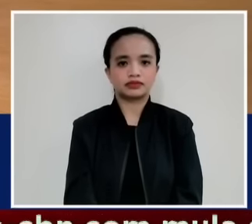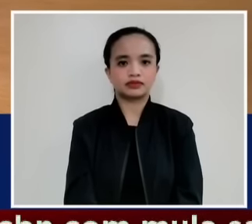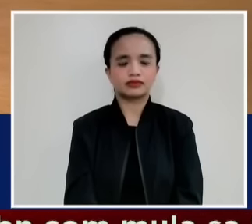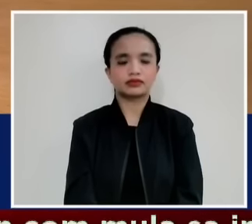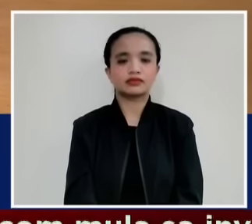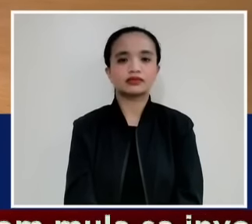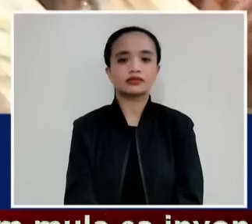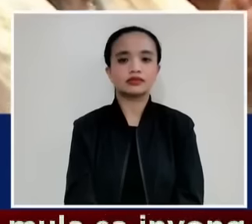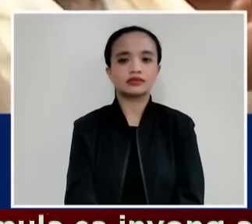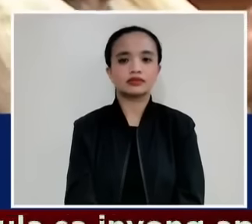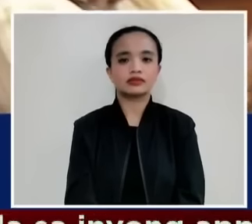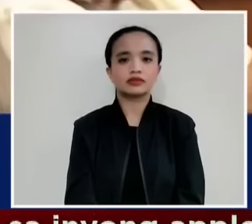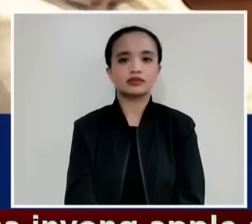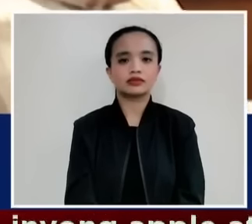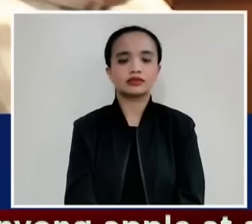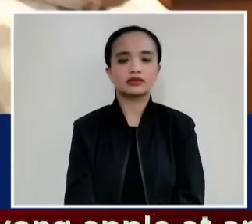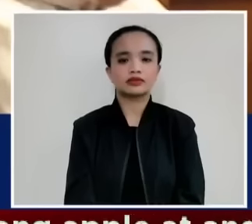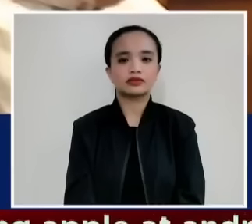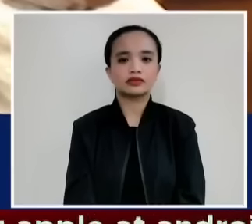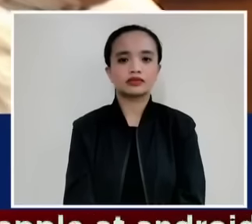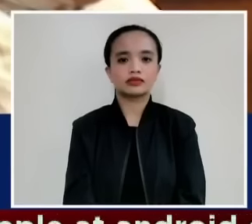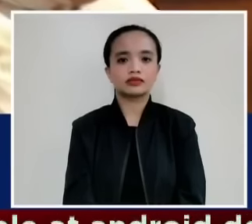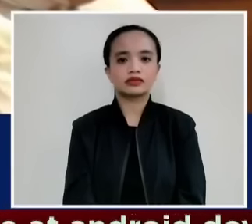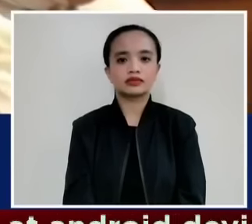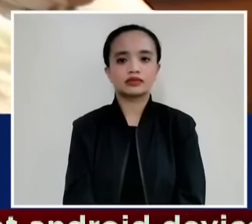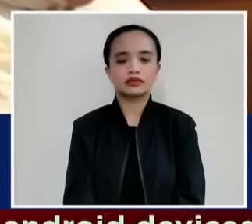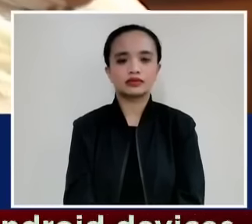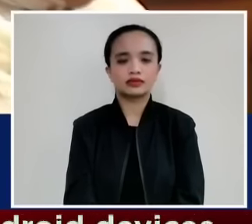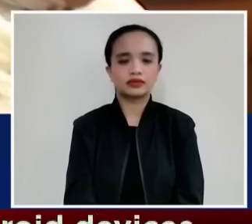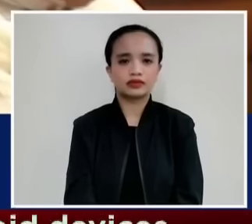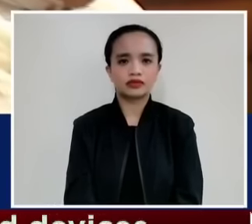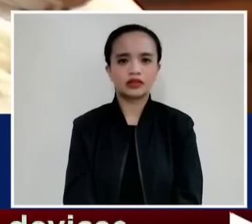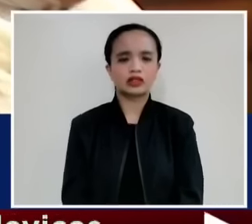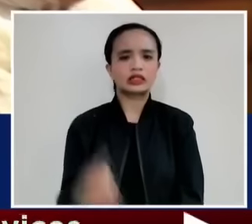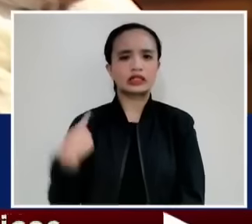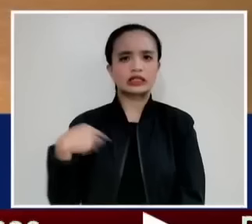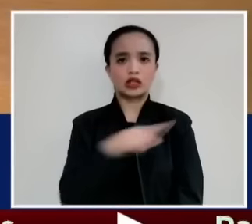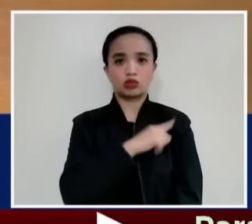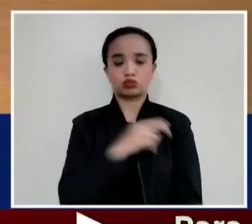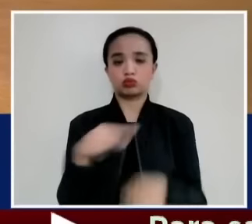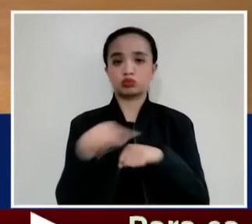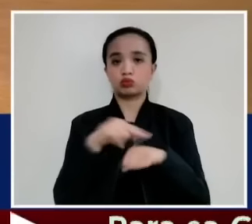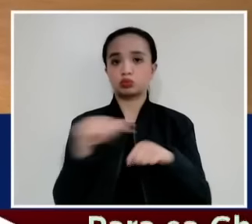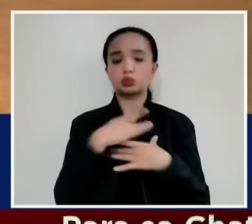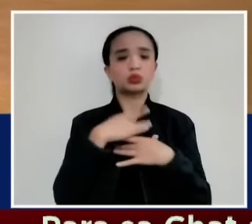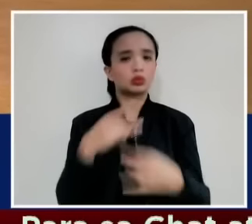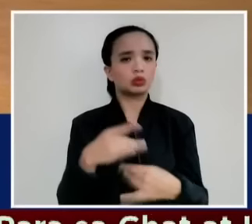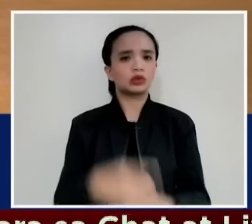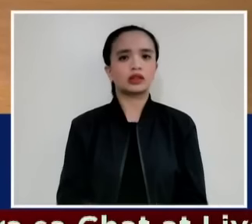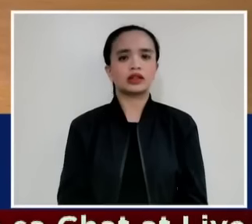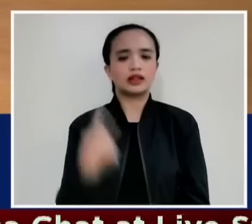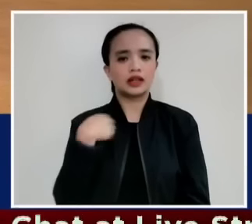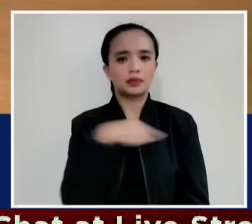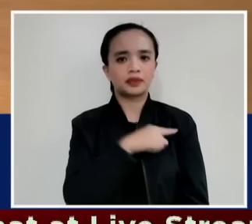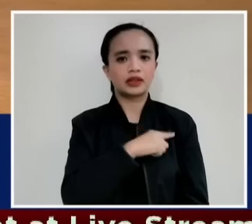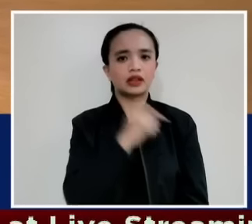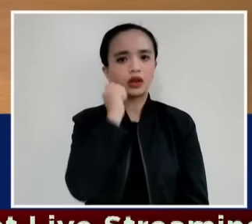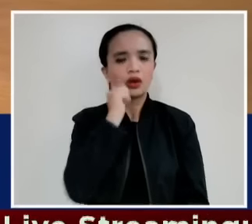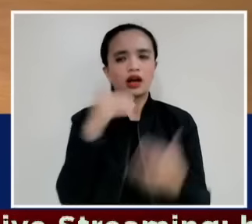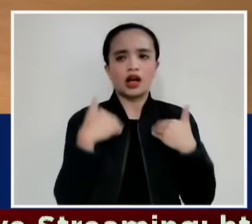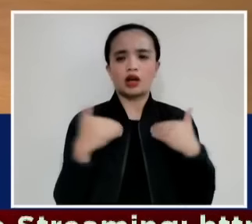With our national interest paramount, We will always pursue constant dialogue